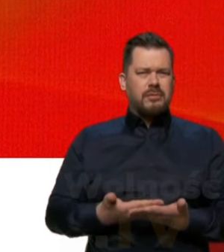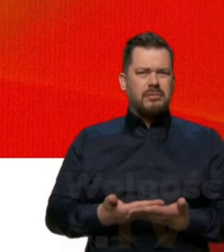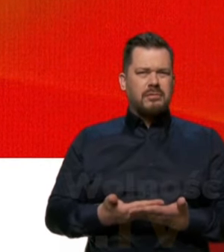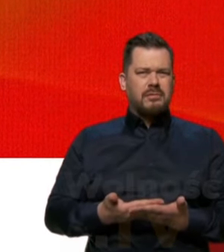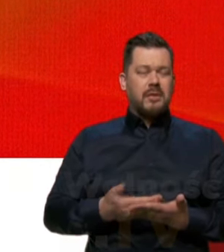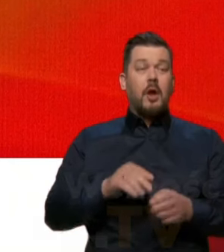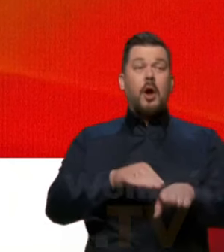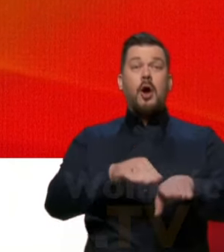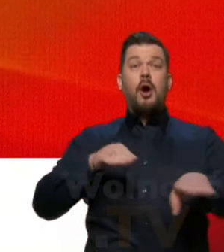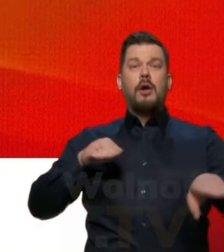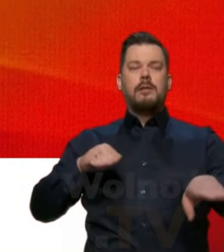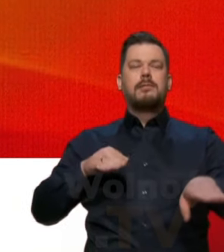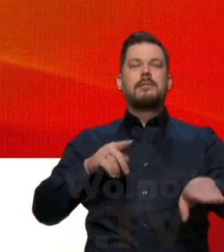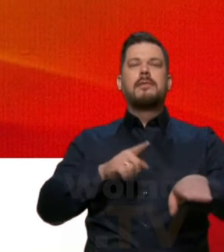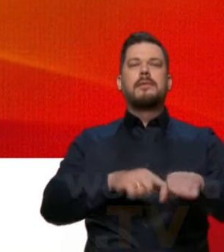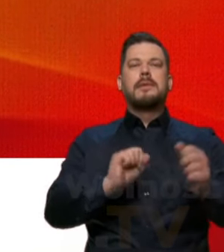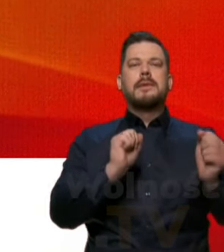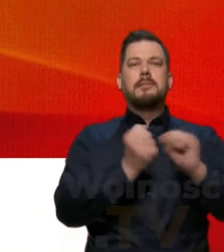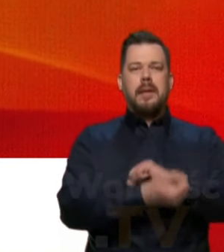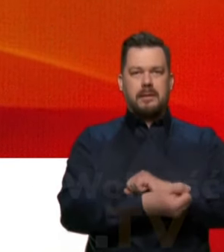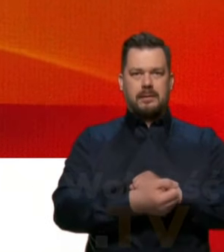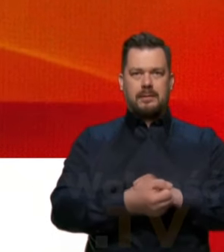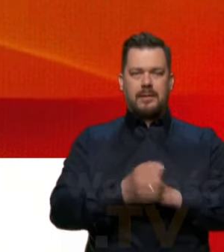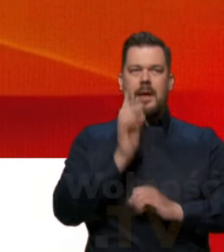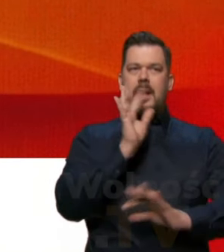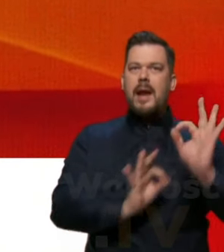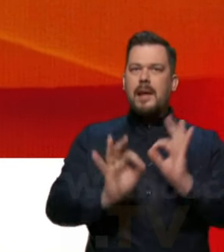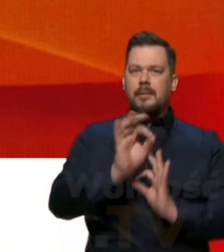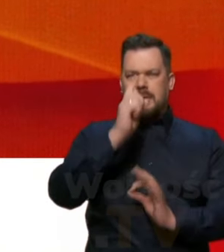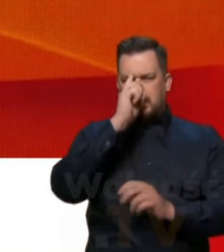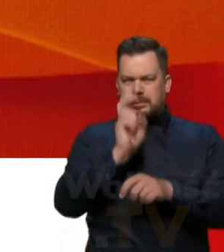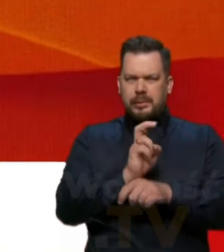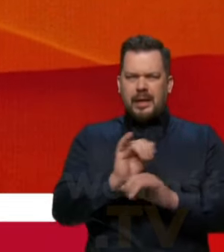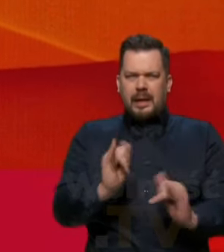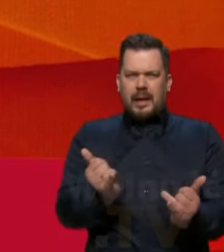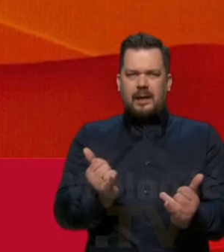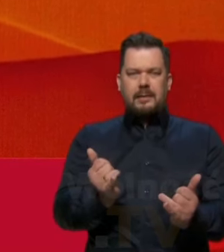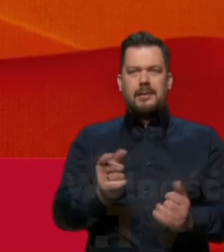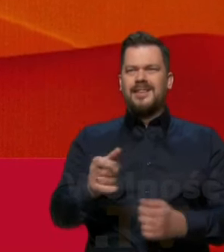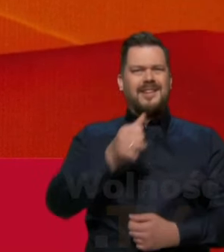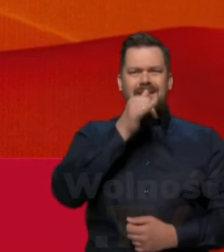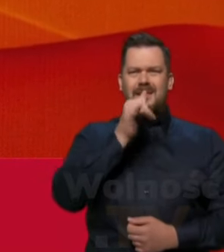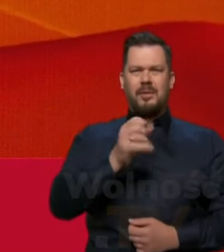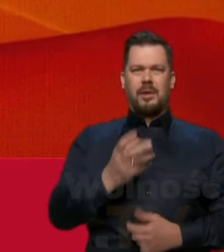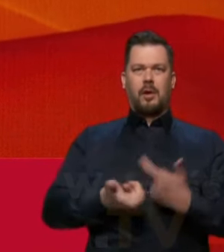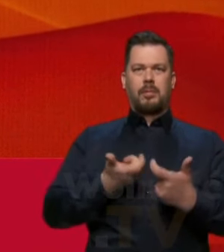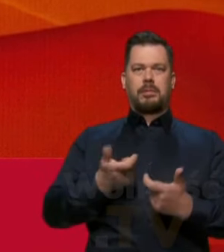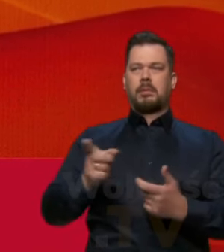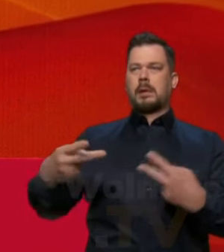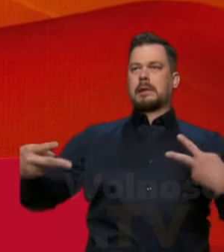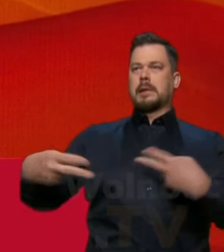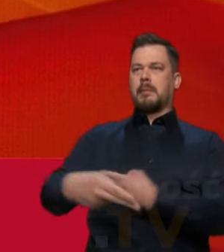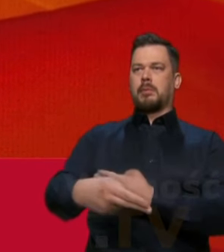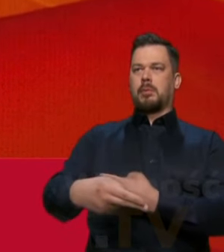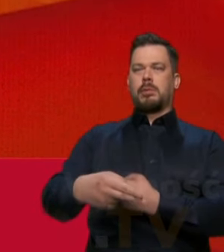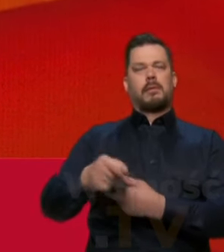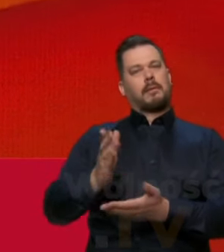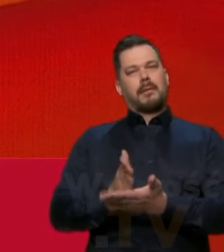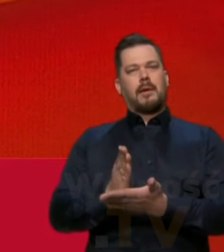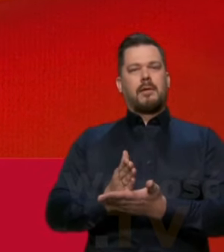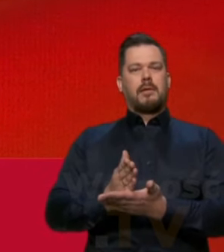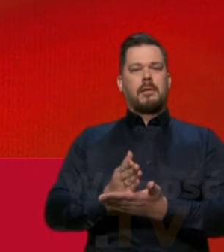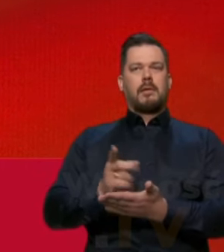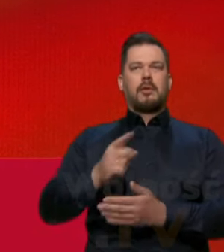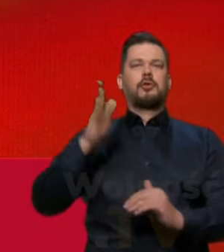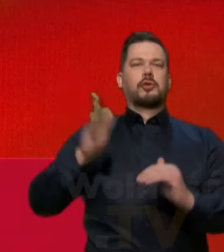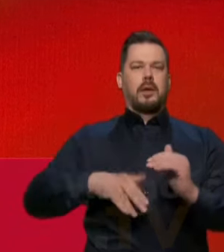odkorkować miasto. Musimy zacząć planować remonty z głową. Nie może być już tak, że część miasta jest wyłączona tylko i wyłącznie przez